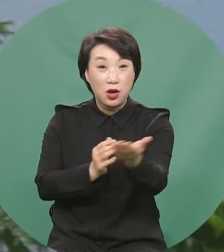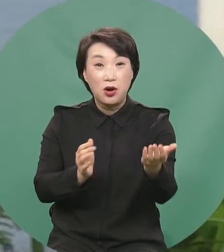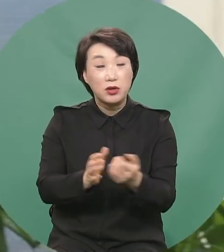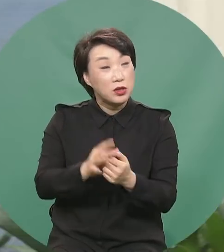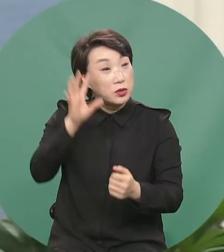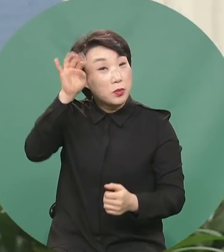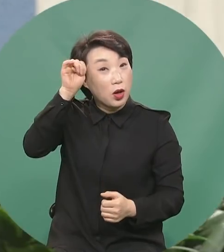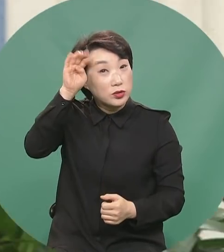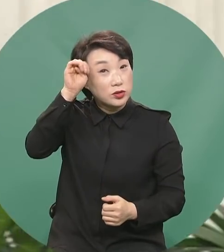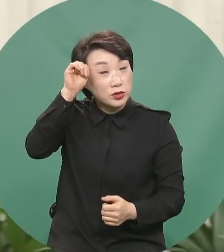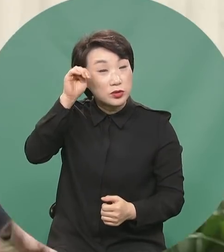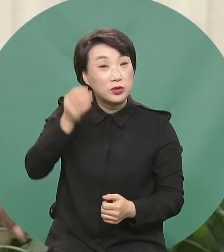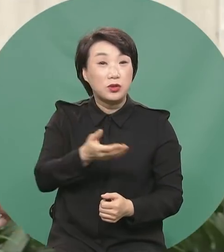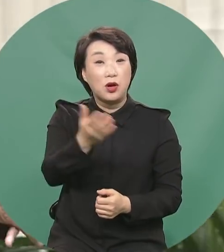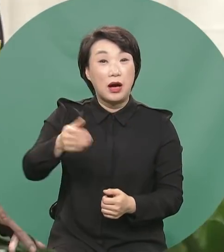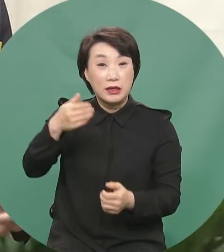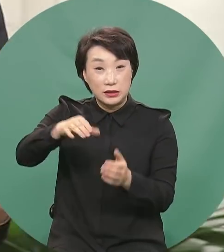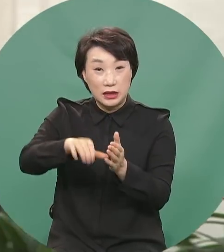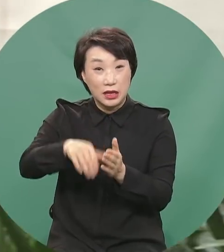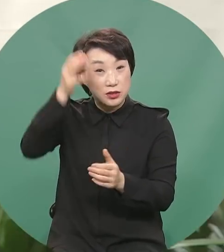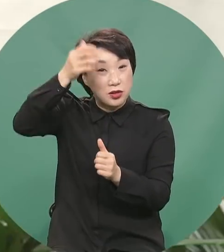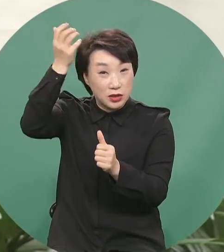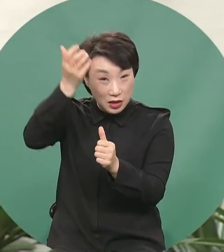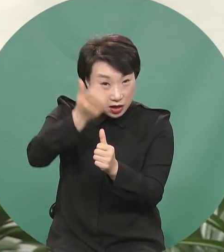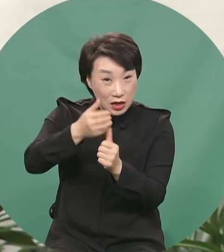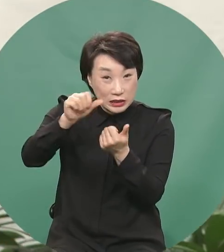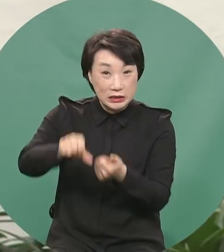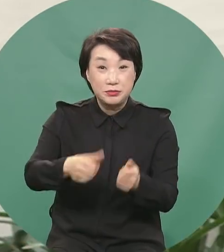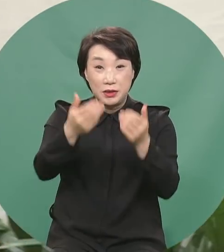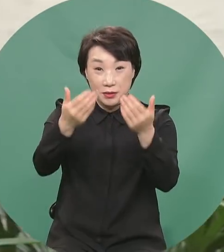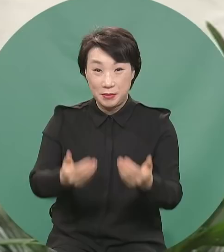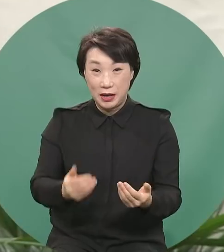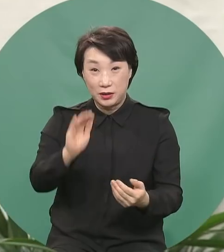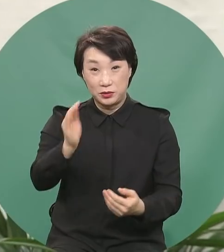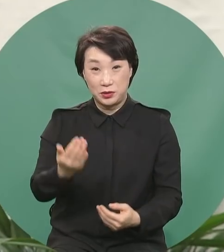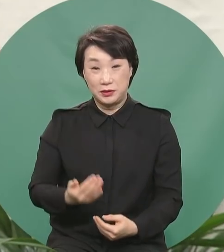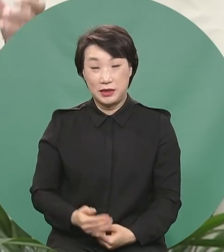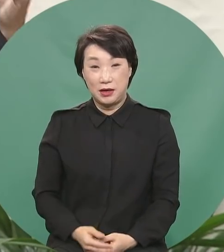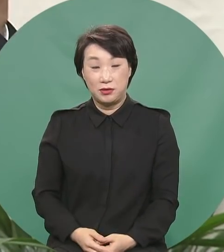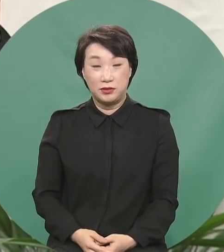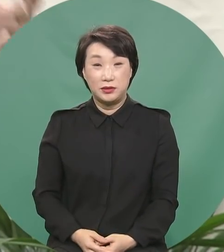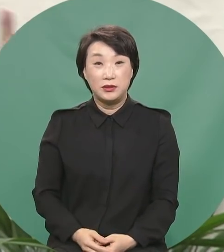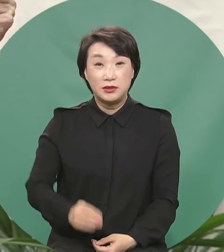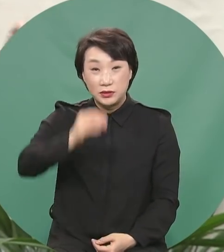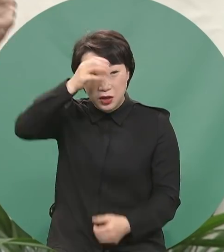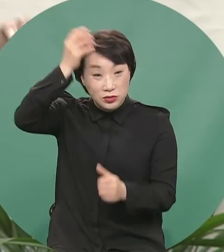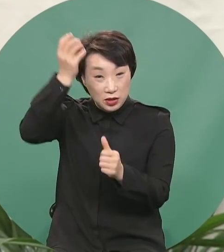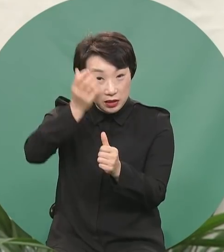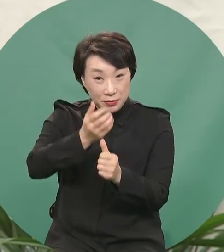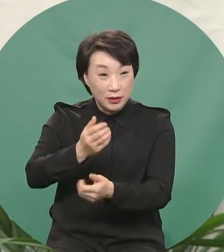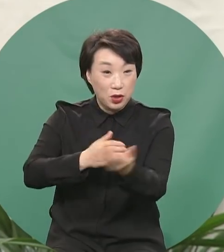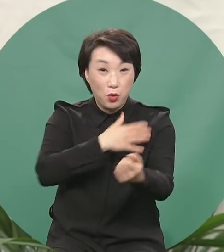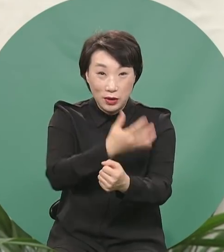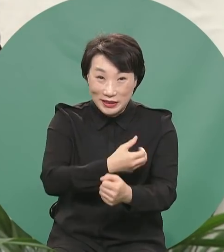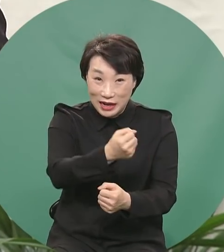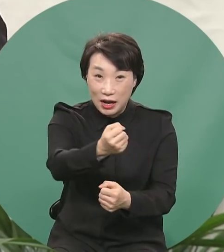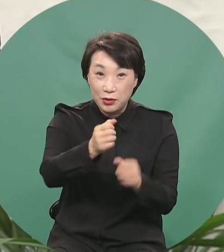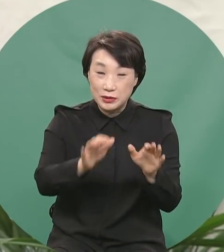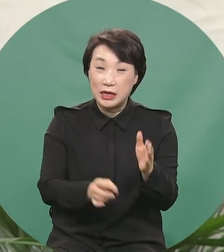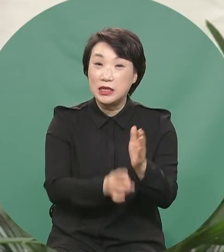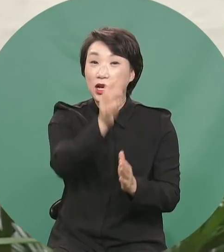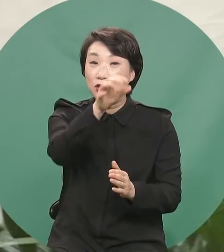몇 날이 못되어 성령으로 침례를 받을 것이다. 성령이 임하시면 권능을